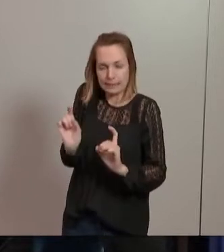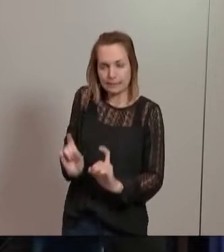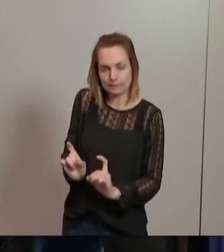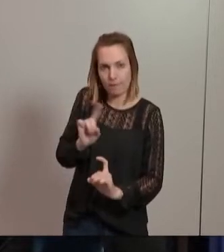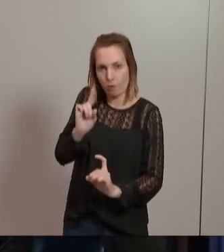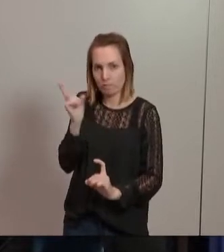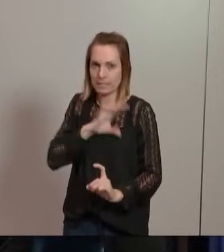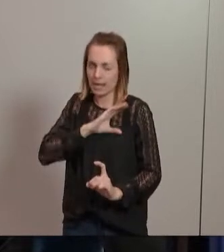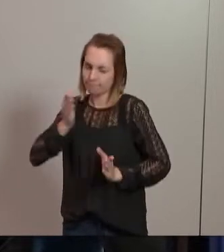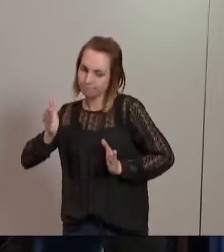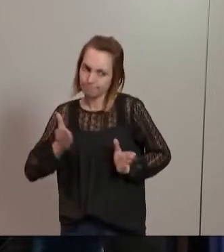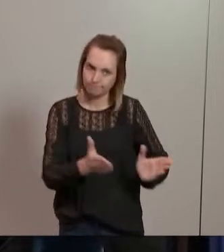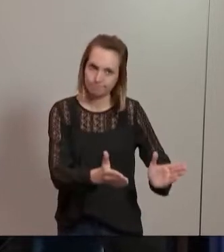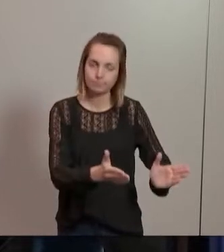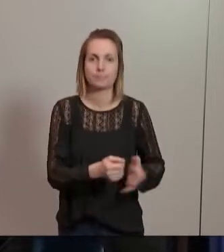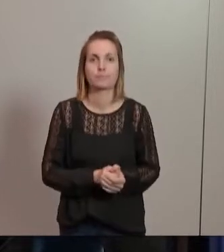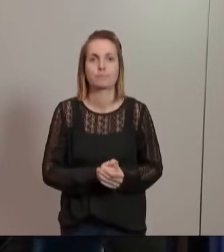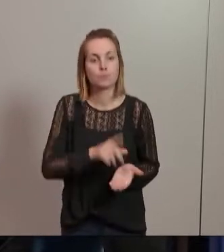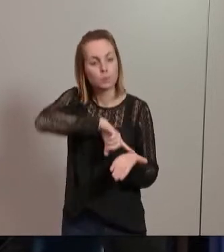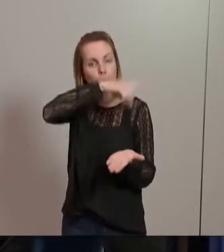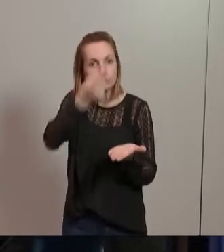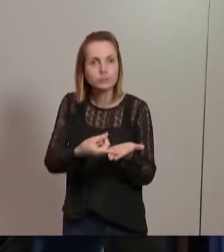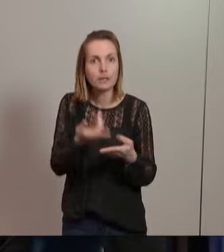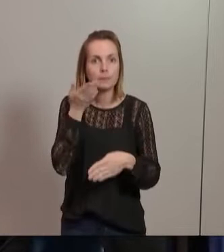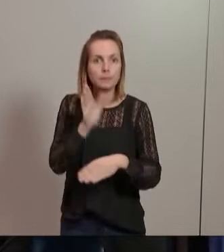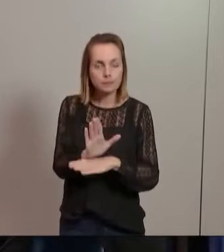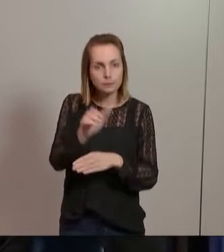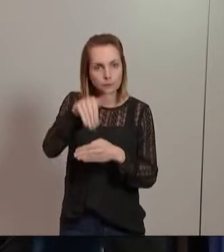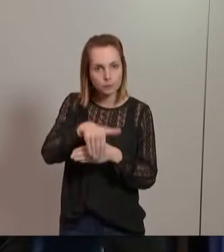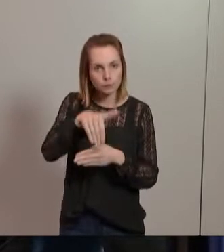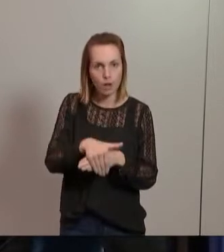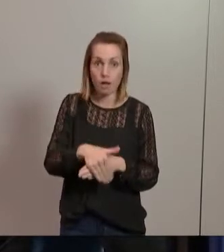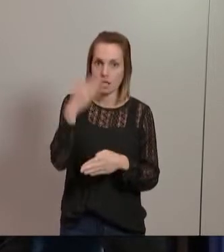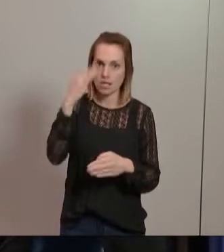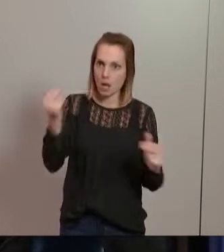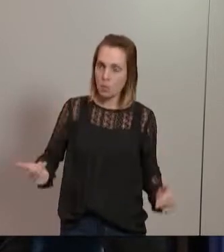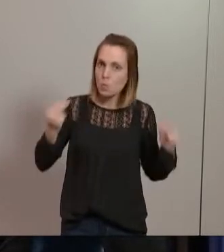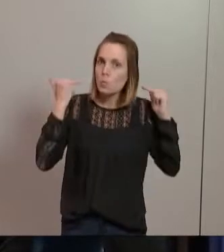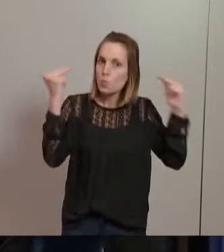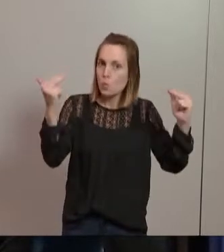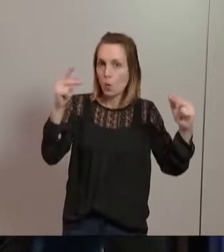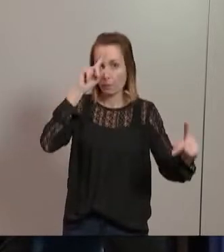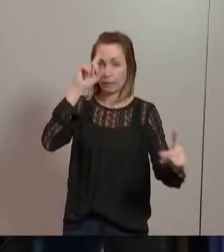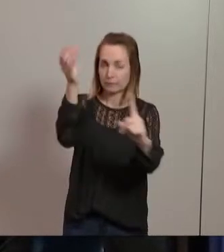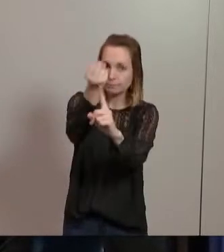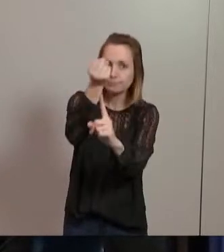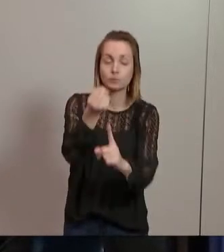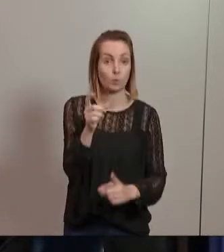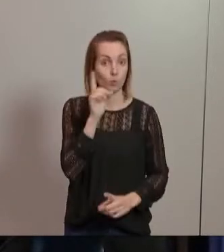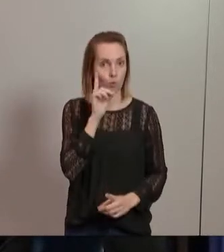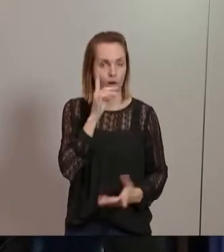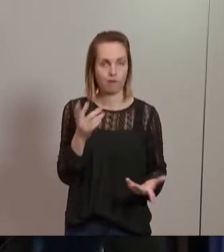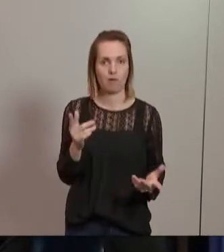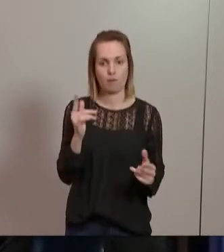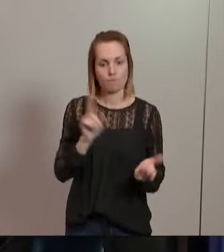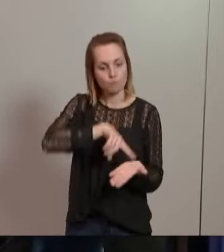voie. Le budget qui vous sera présenté est ambitieux. Ambitieux parce qu'il porte en lui